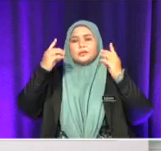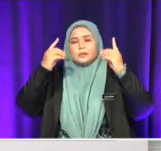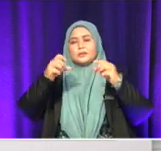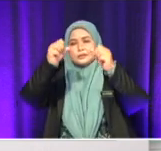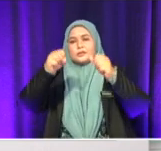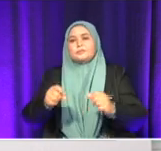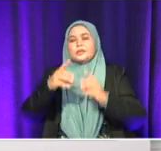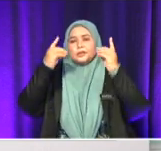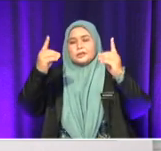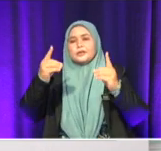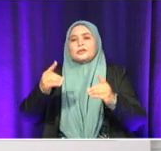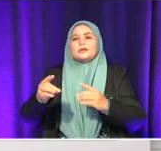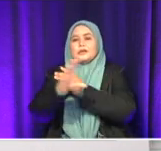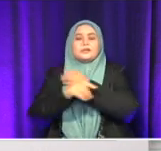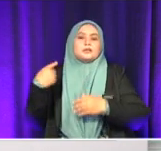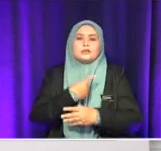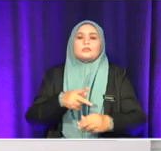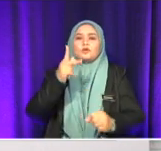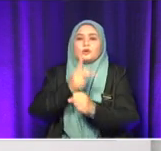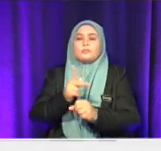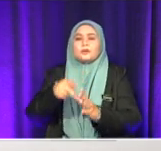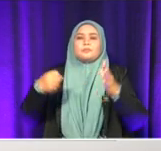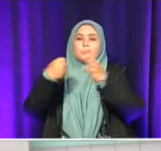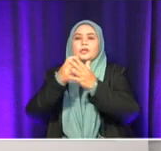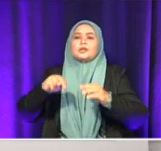mengukuhkan perpaduan kaum dan integrasi nasional